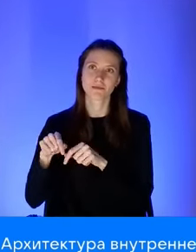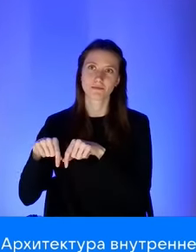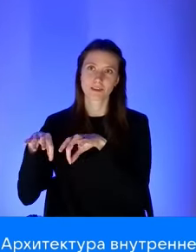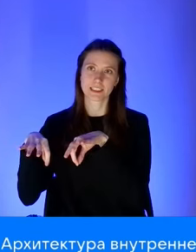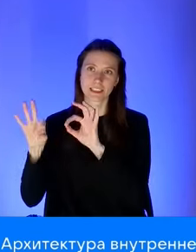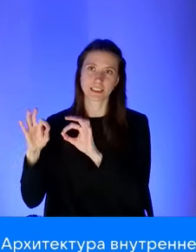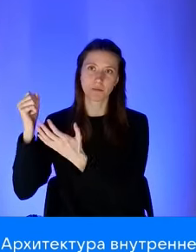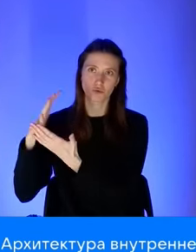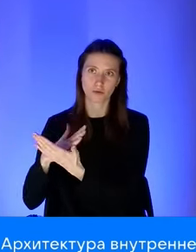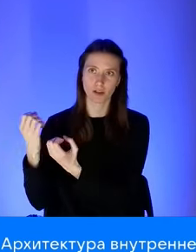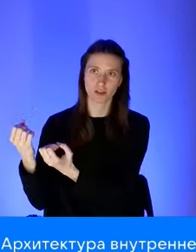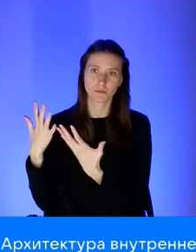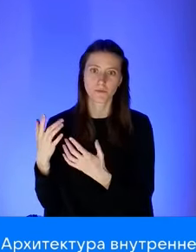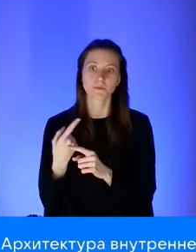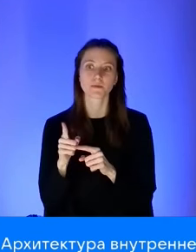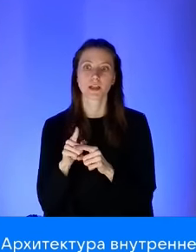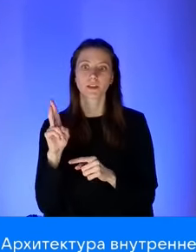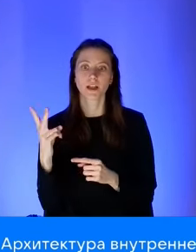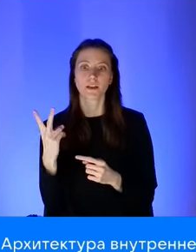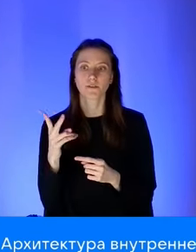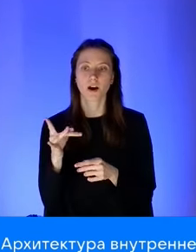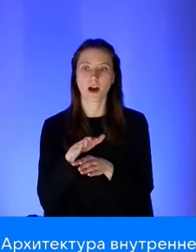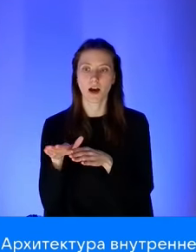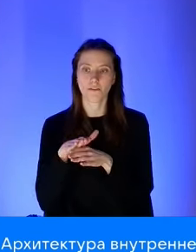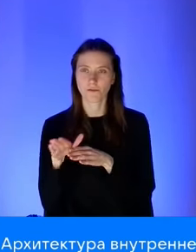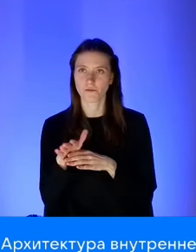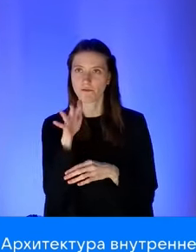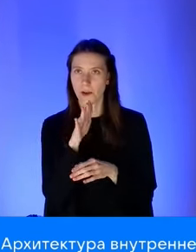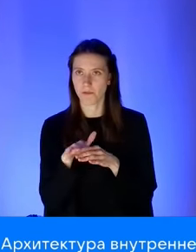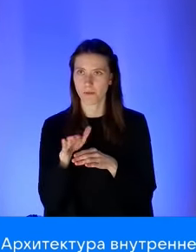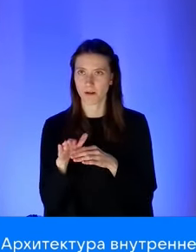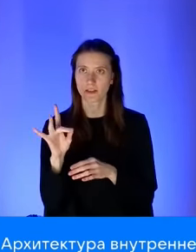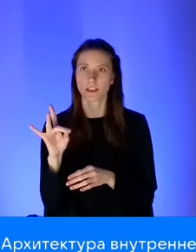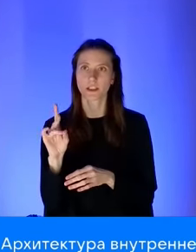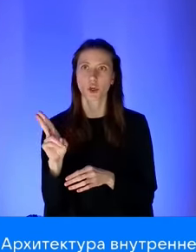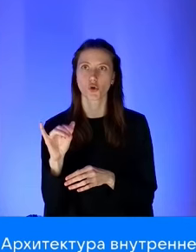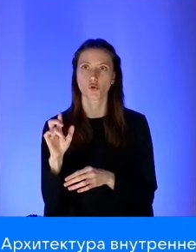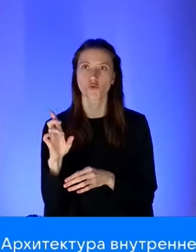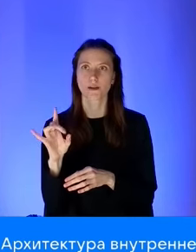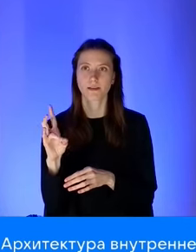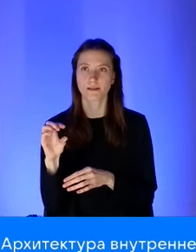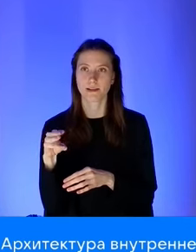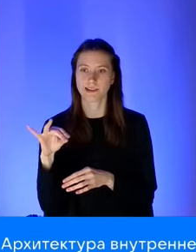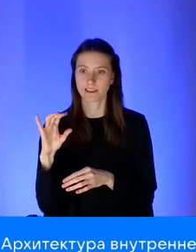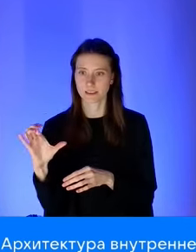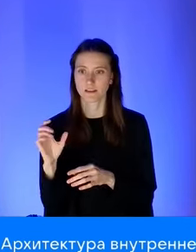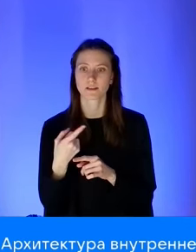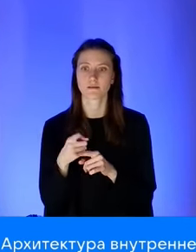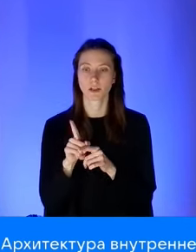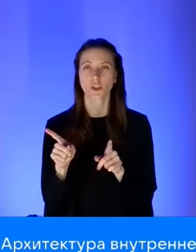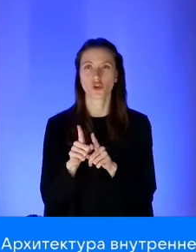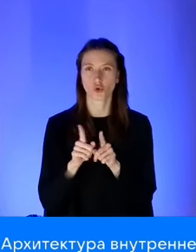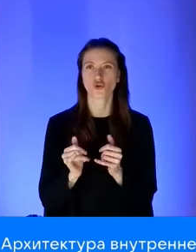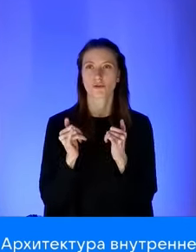и это One Cloud Run такой ну для запуска тоже контейнеров